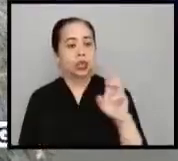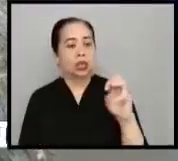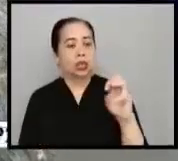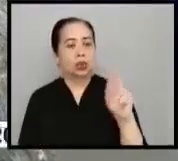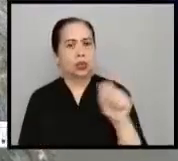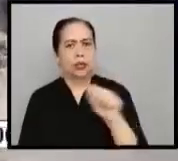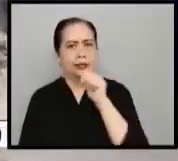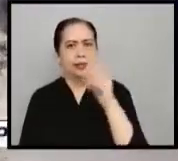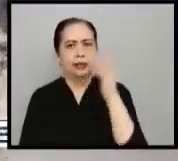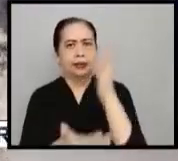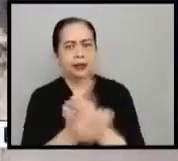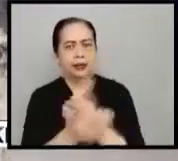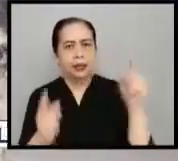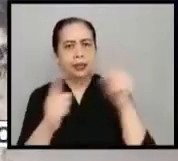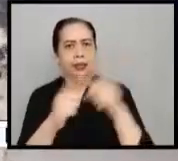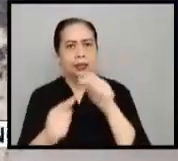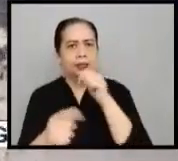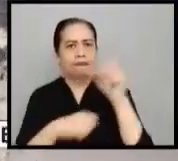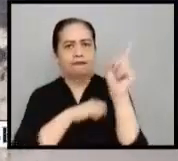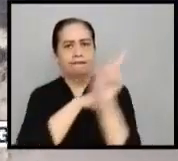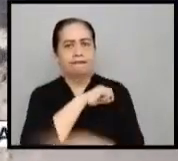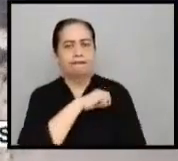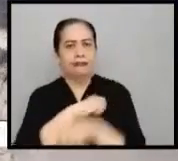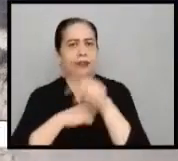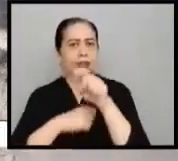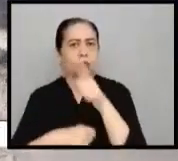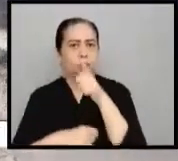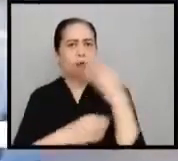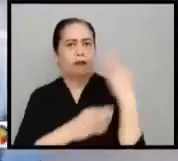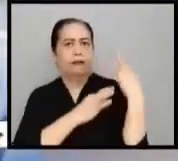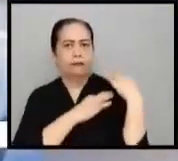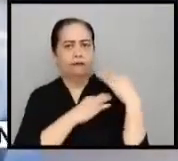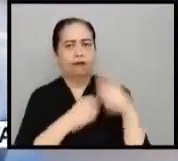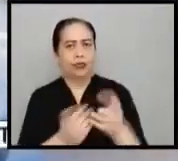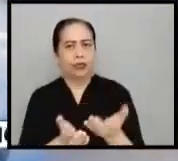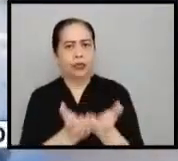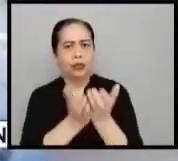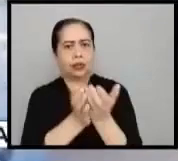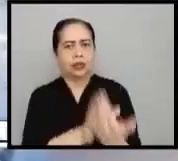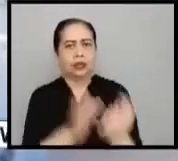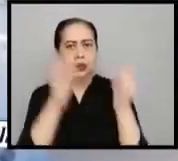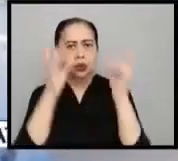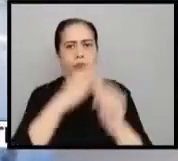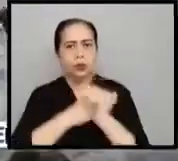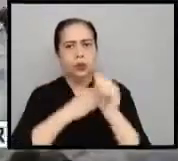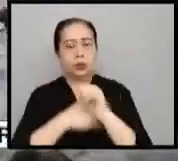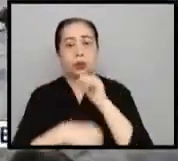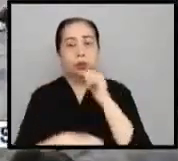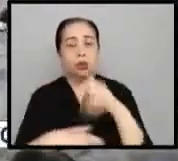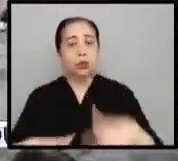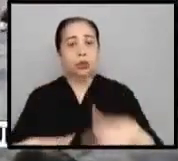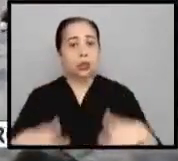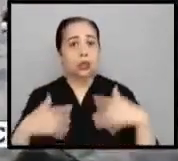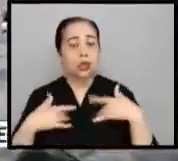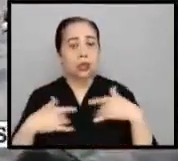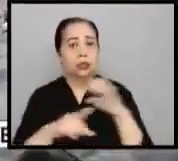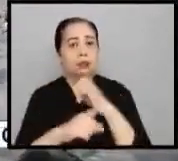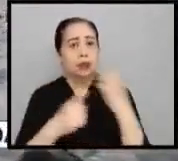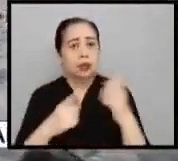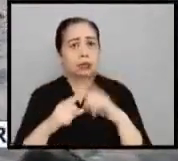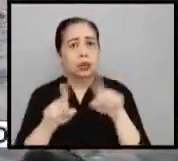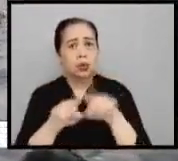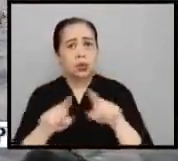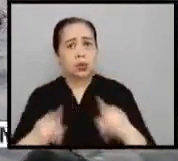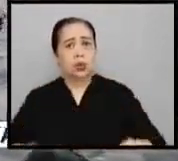titigil hanggat hindi napapanagot ang dapat managot sa nangyaring insidente na naglagay sa panganib hindi lamang sa buhay kalikasan kundi maging sa mga buhay ng